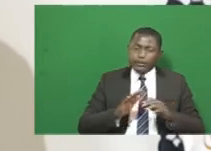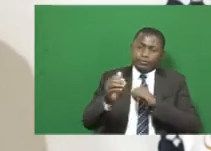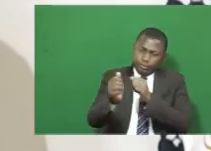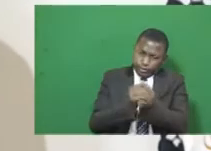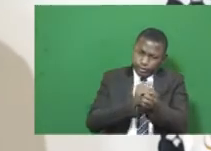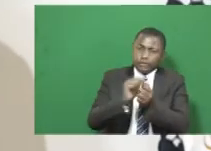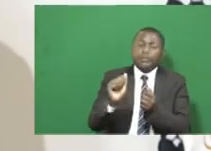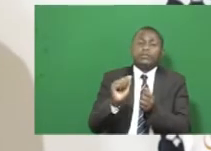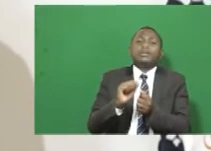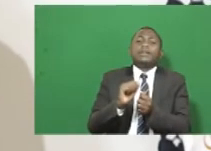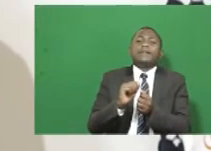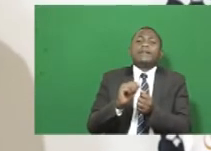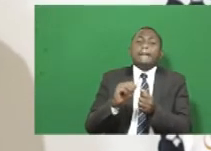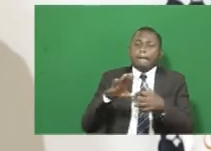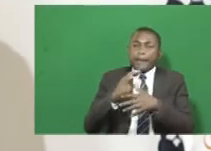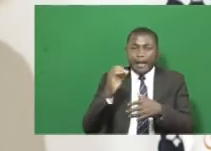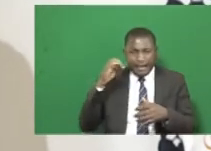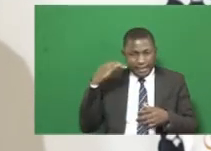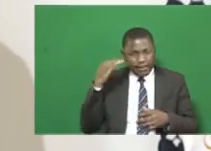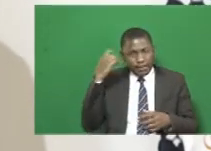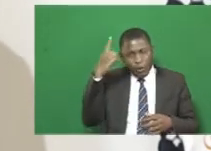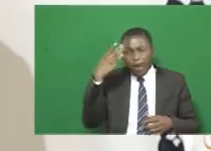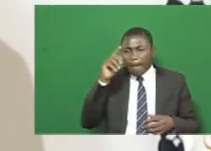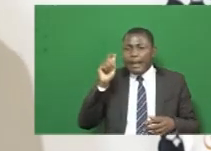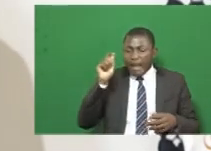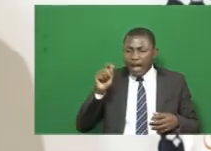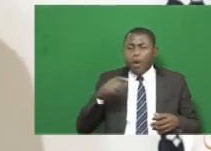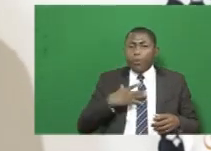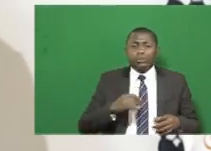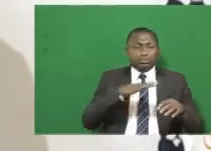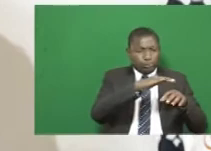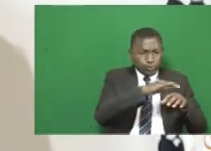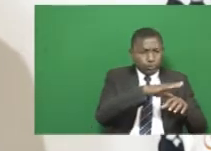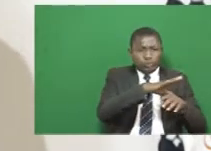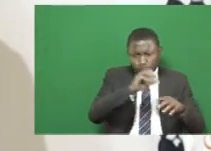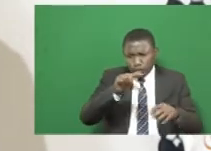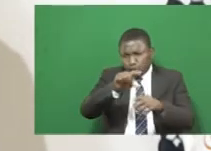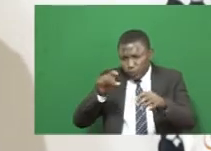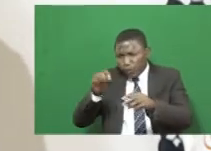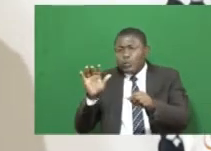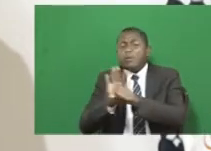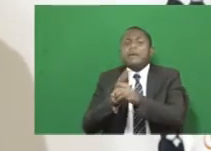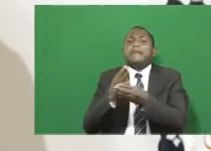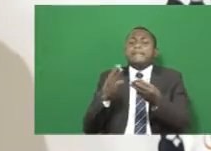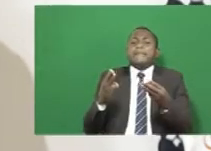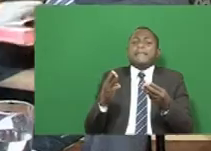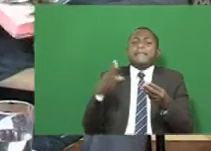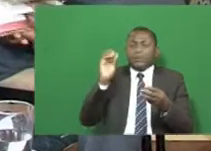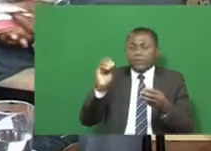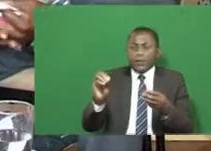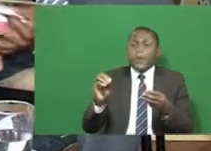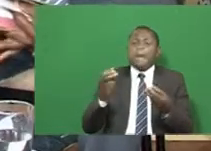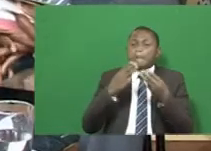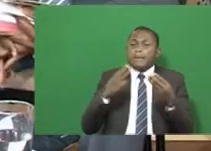harikungu ita manje pasisikuwa samari. Harikuchaga we kuparadza kwa navo. Kuta anko sote samari. Maka boda wati chero